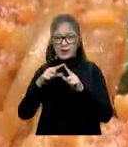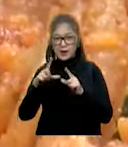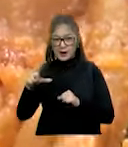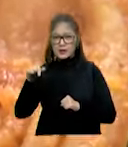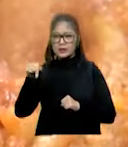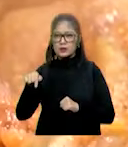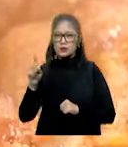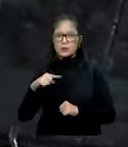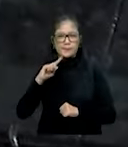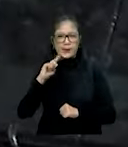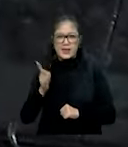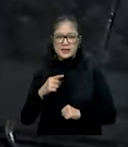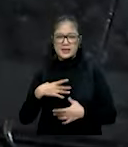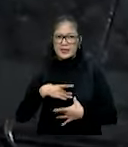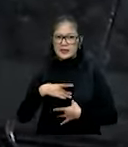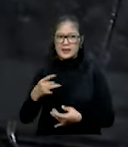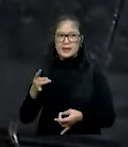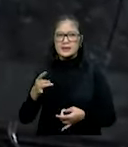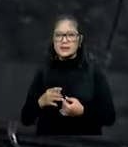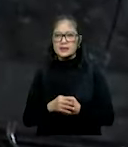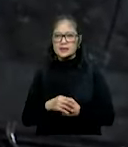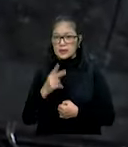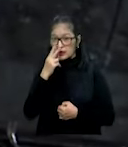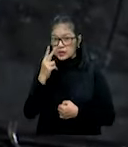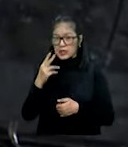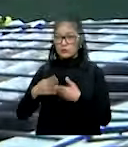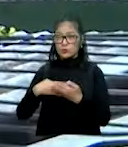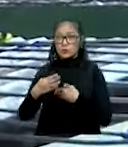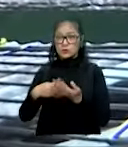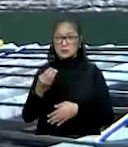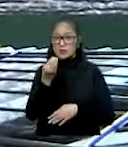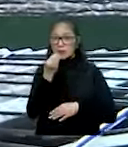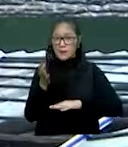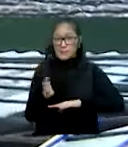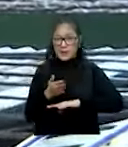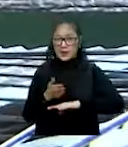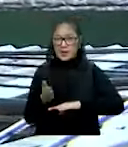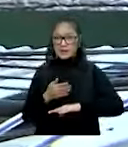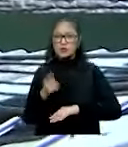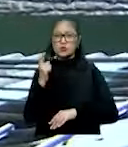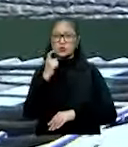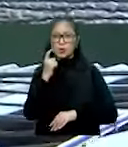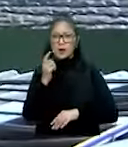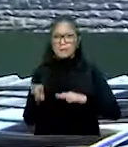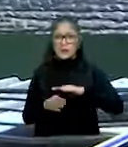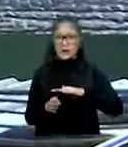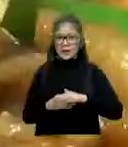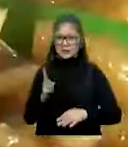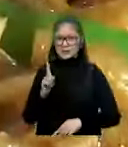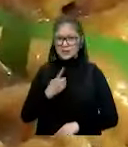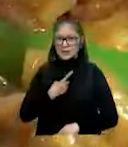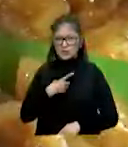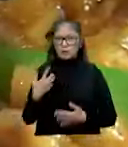tergiur? Sambil melihat proses berbagai makanan diolah, kita bisa mencoba membakar sendiri sate